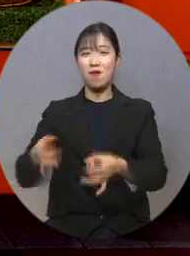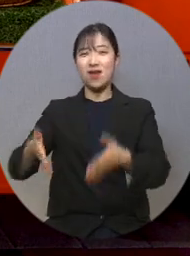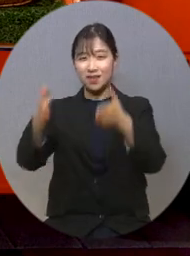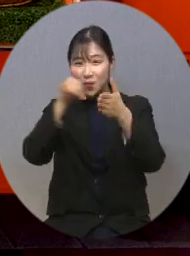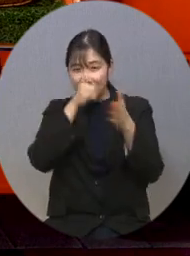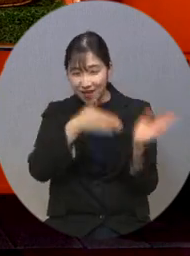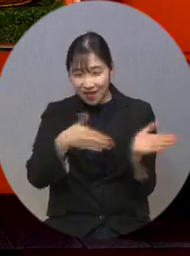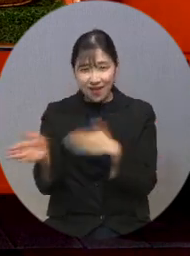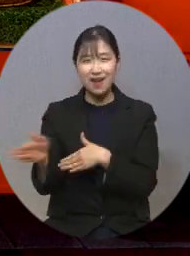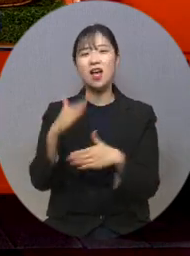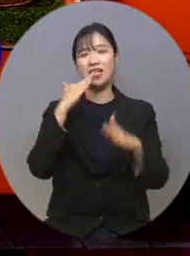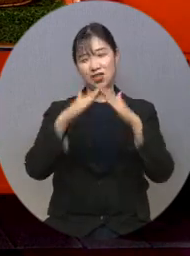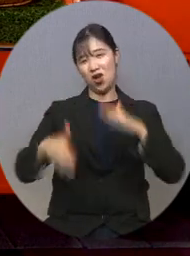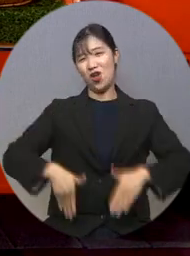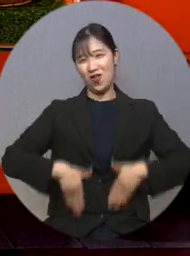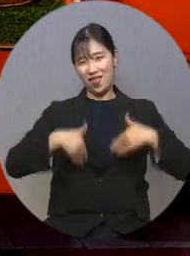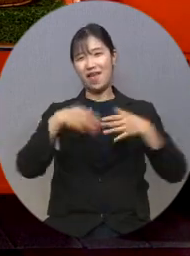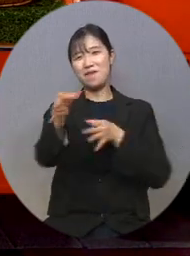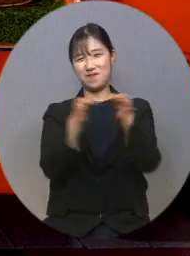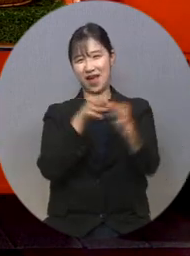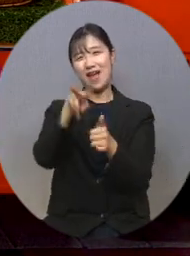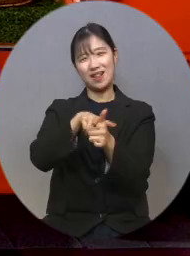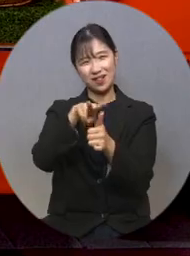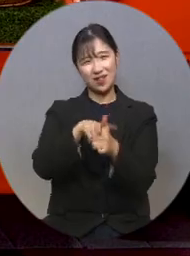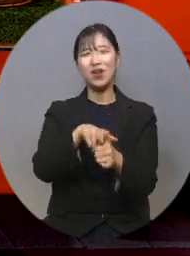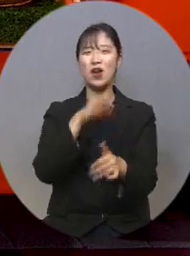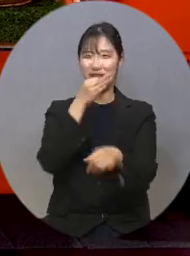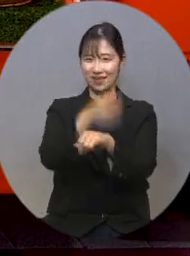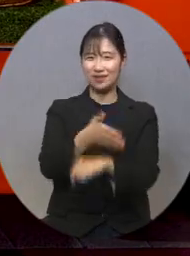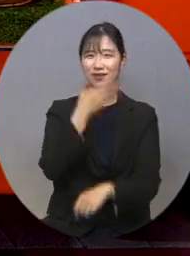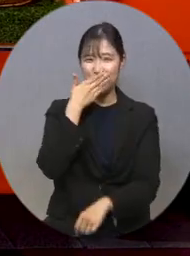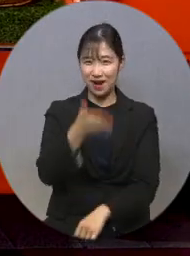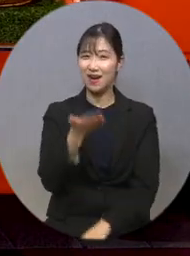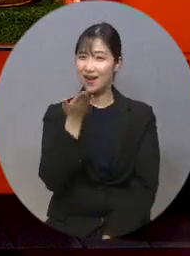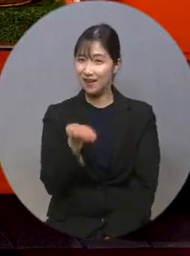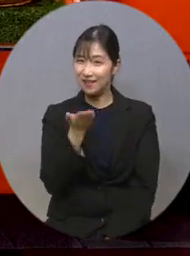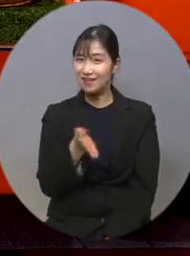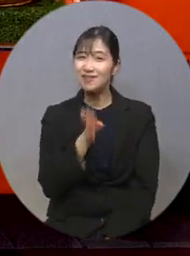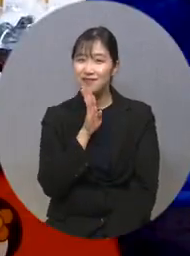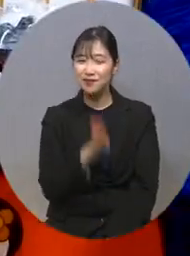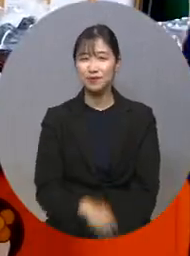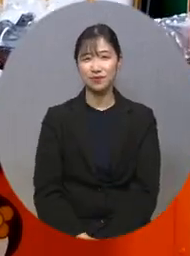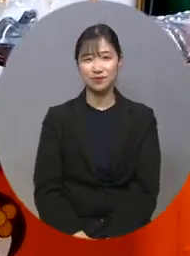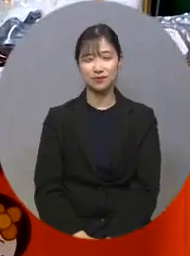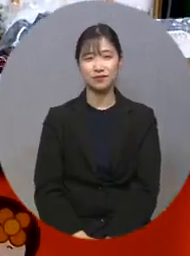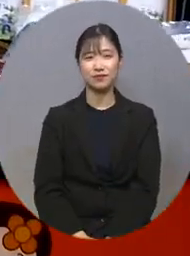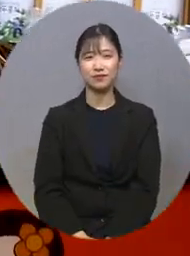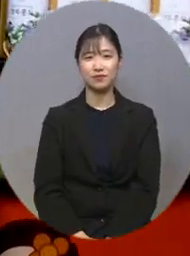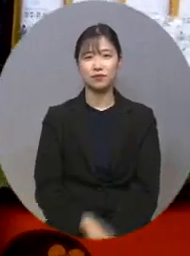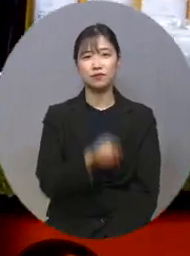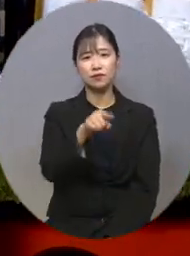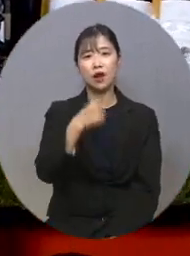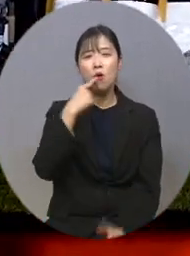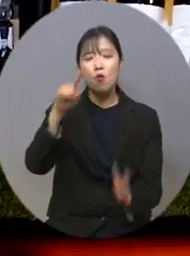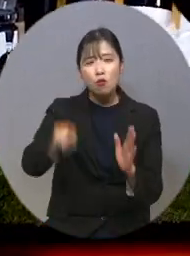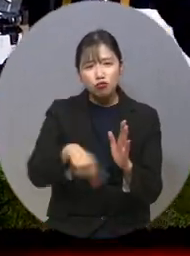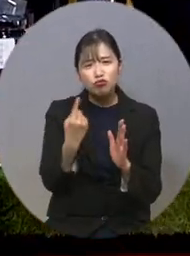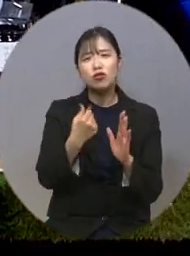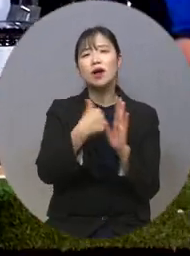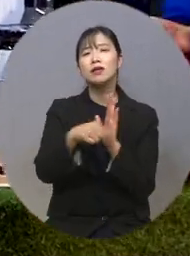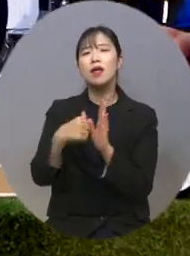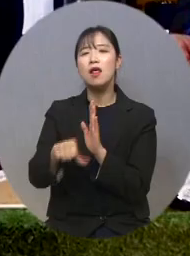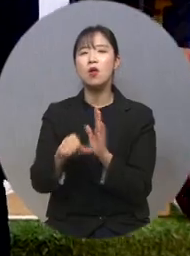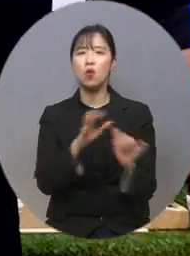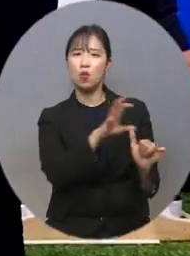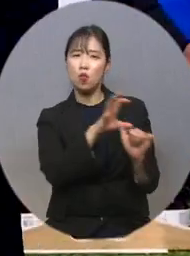쇼핑은 남도장터에서 바로 전화하셔가지고 구매할 수 있습니다. 예. 남도장터. 지금 이 고추장 재료를